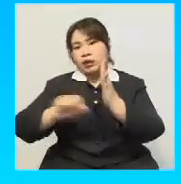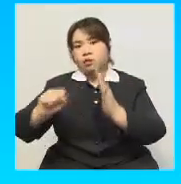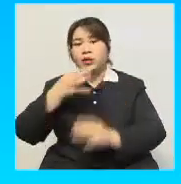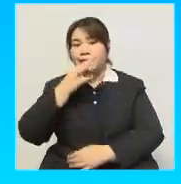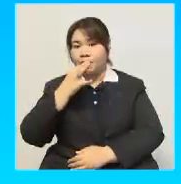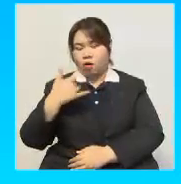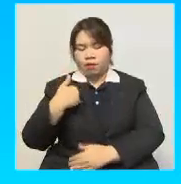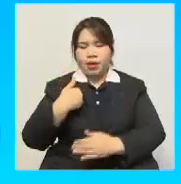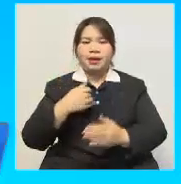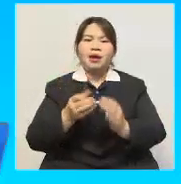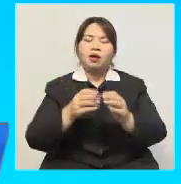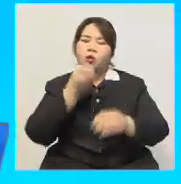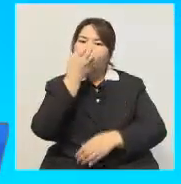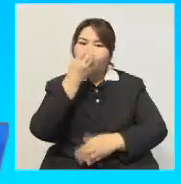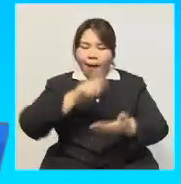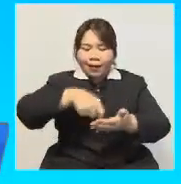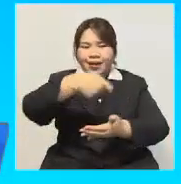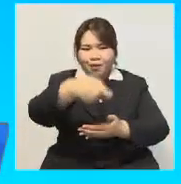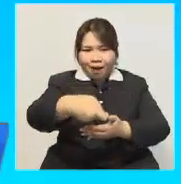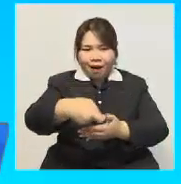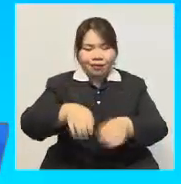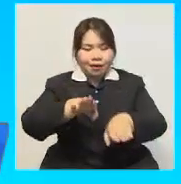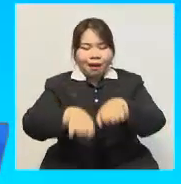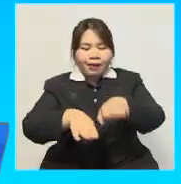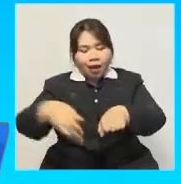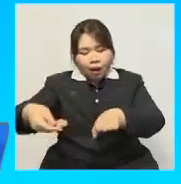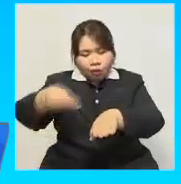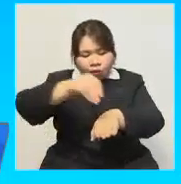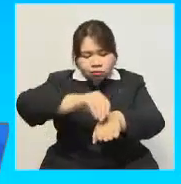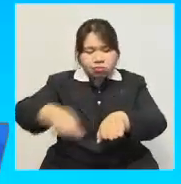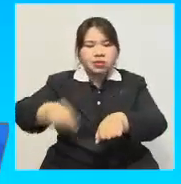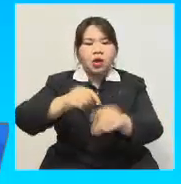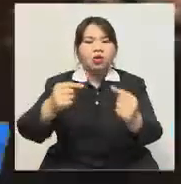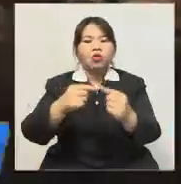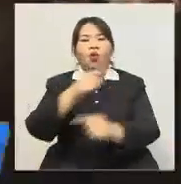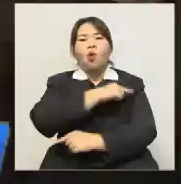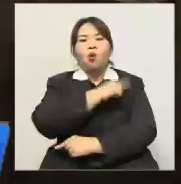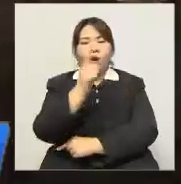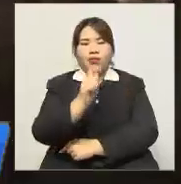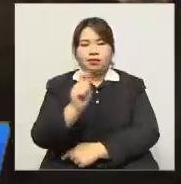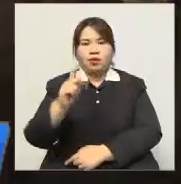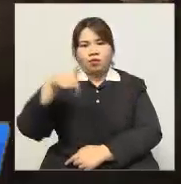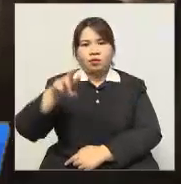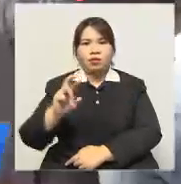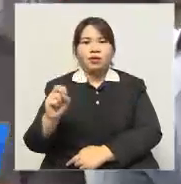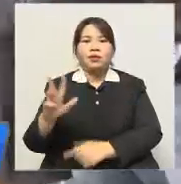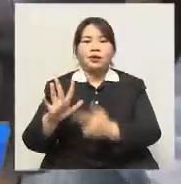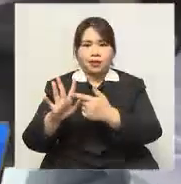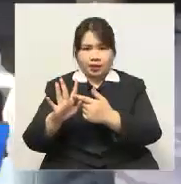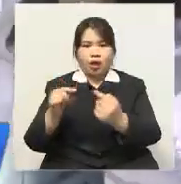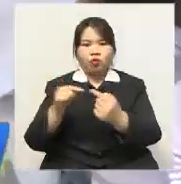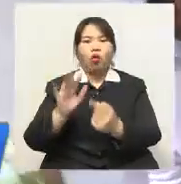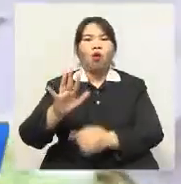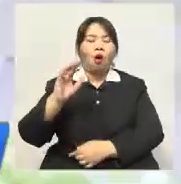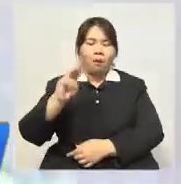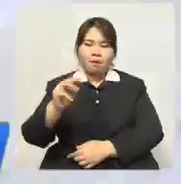การจัดพิธีตักบาตรดอกไม้ล้างเท้าพระนะครับเนื่องในวันออกพรรษาซึ่งเป็นประเพณีดั้งเดิมของชาวไทยเชื้อส